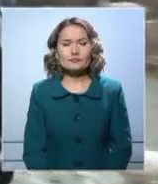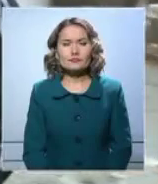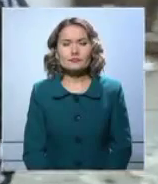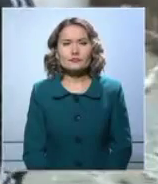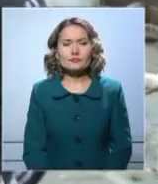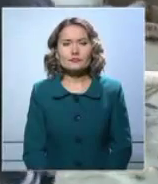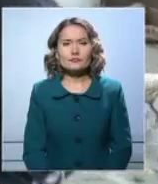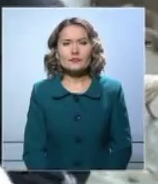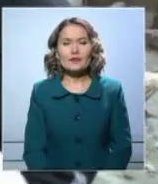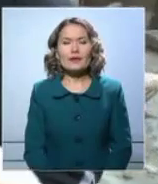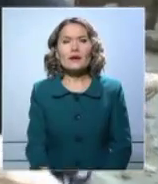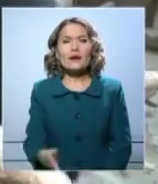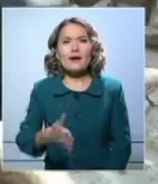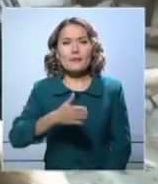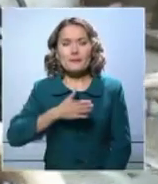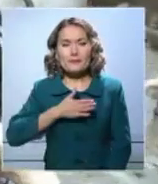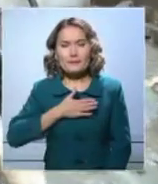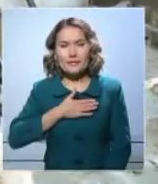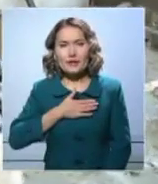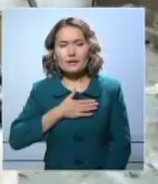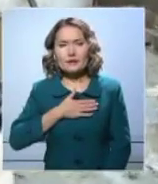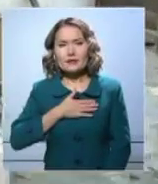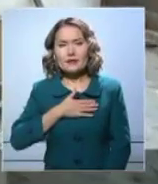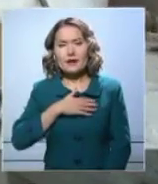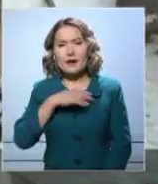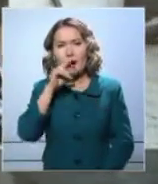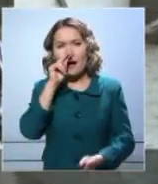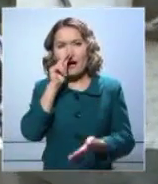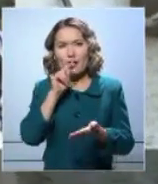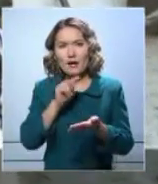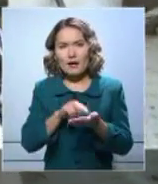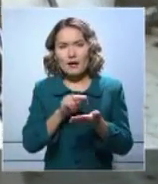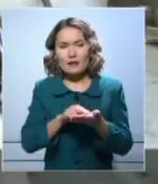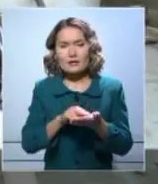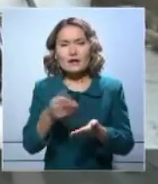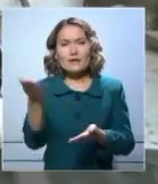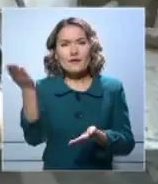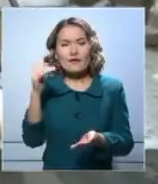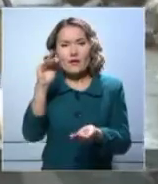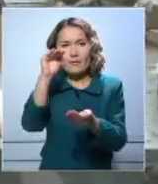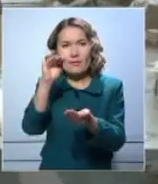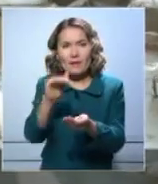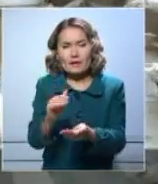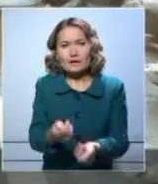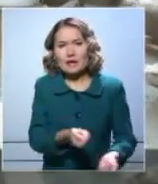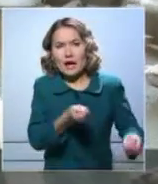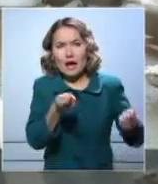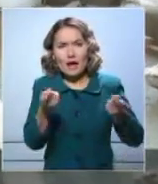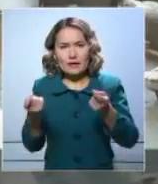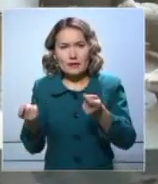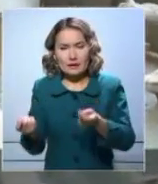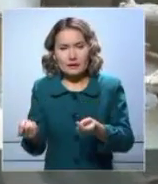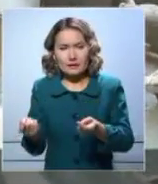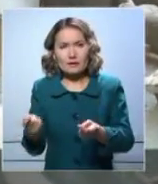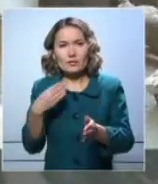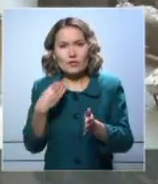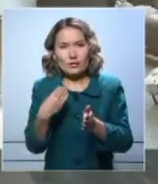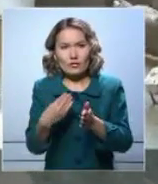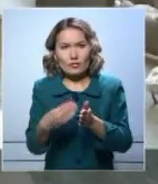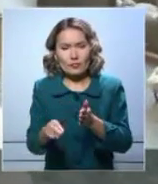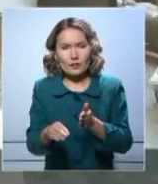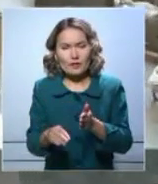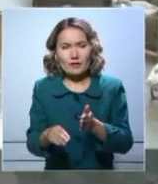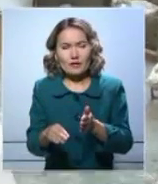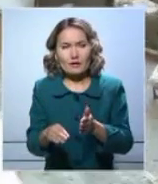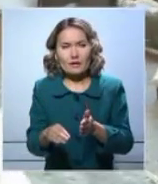Не, мынау қаз балапан кезінде алынған осы. Бұл балапан кезінде бір қағойды грамм